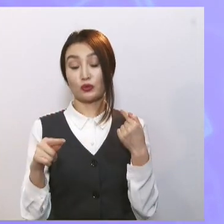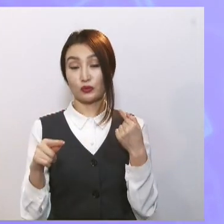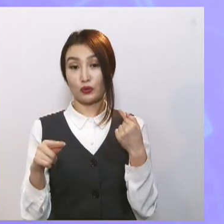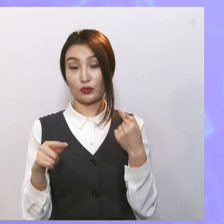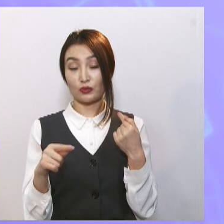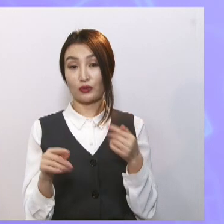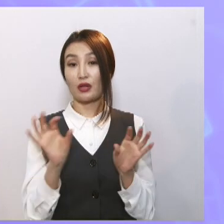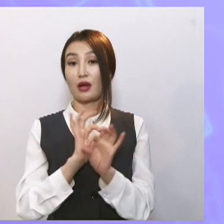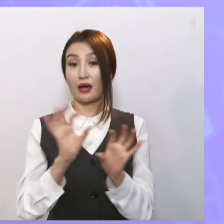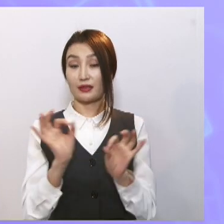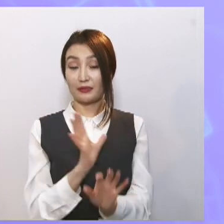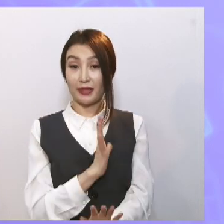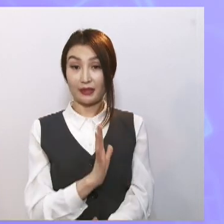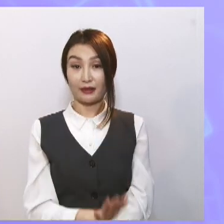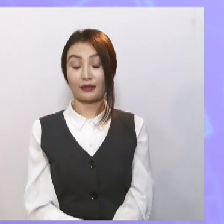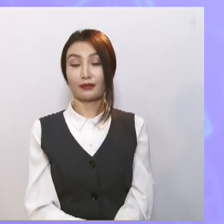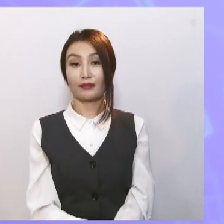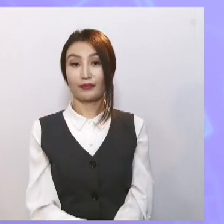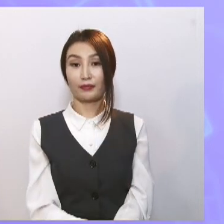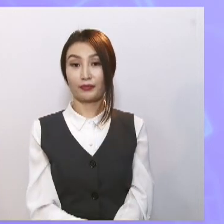тууралуу айтып бердик.